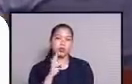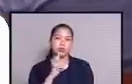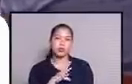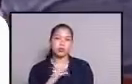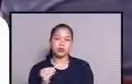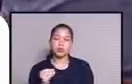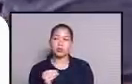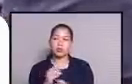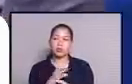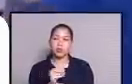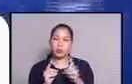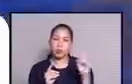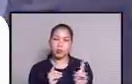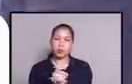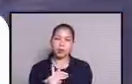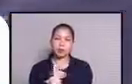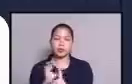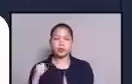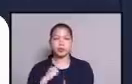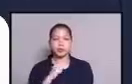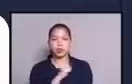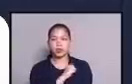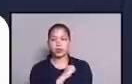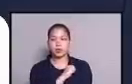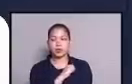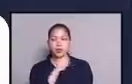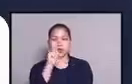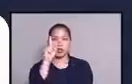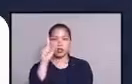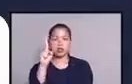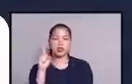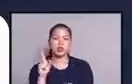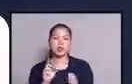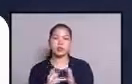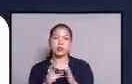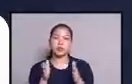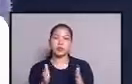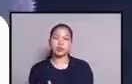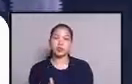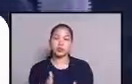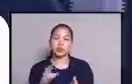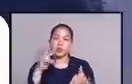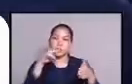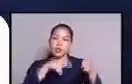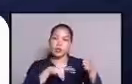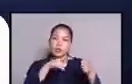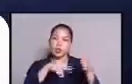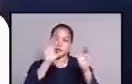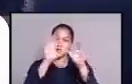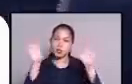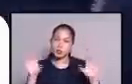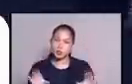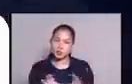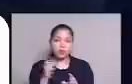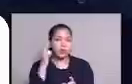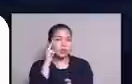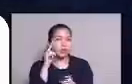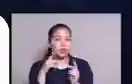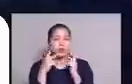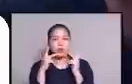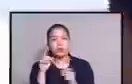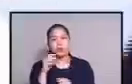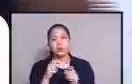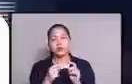kada pumapanik yung isang senator-elect, may isang commissioner naman ng COMELEC na magbabasa ng kanilang Certificate of Proclamation